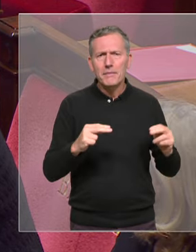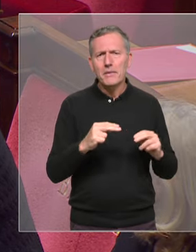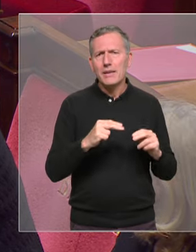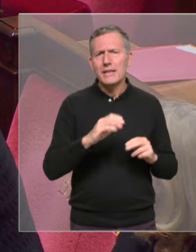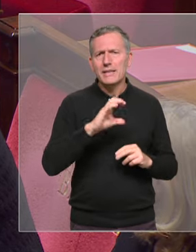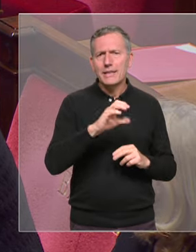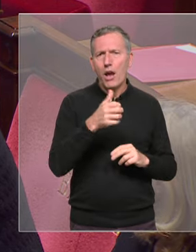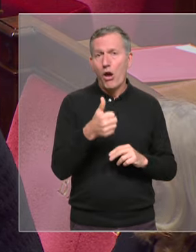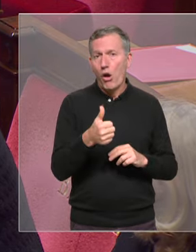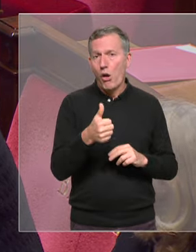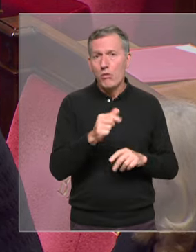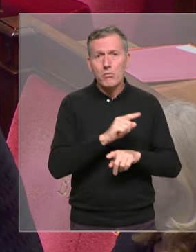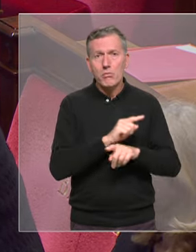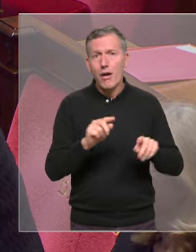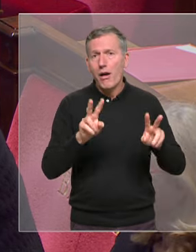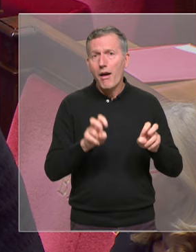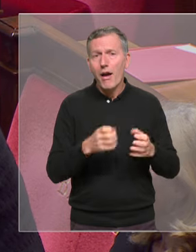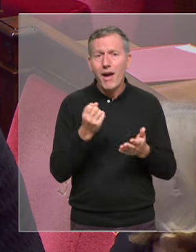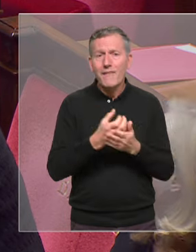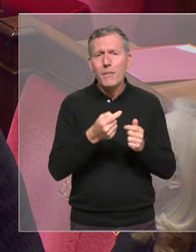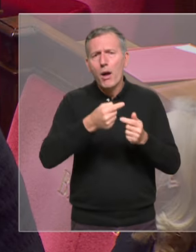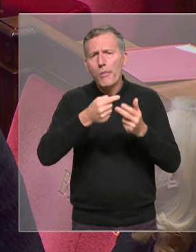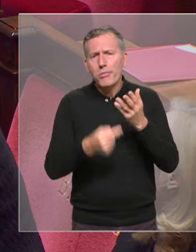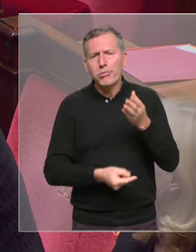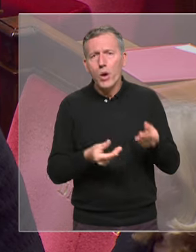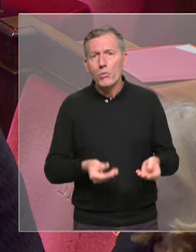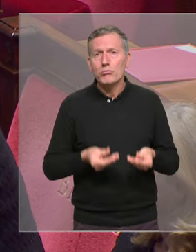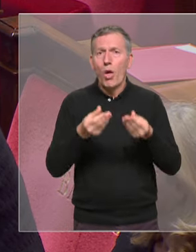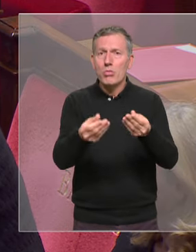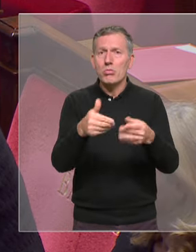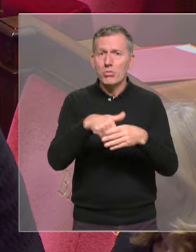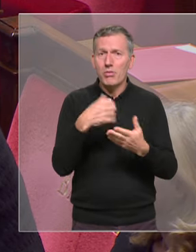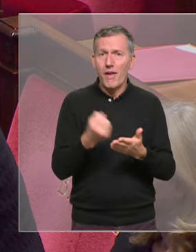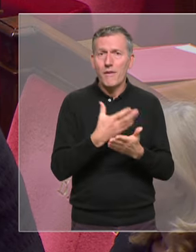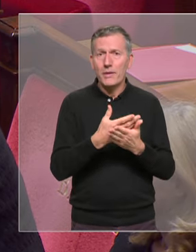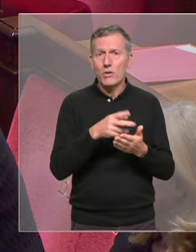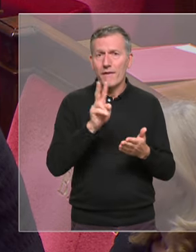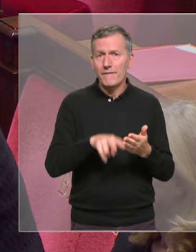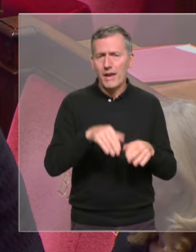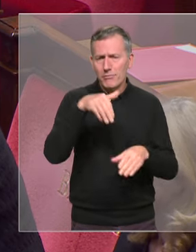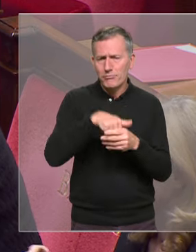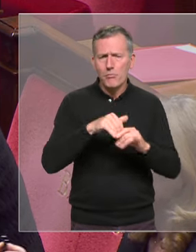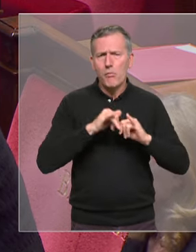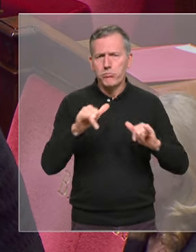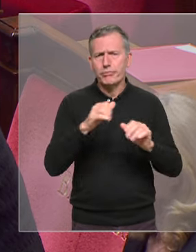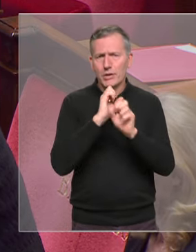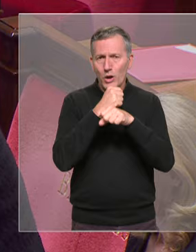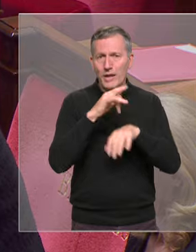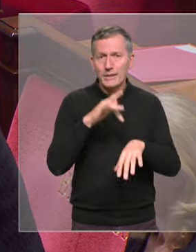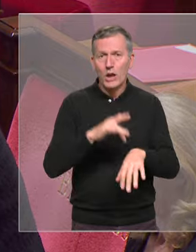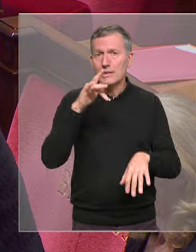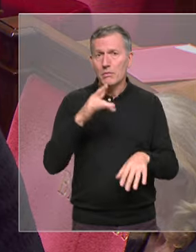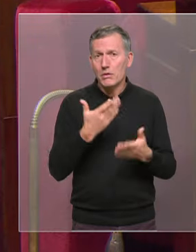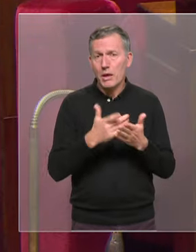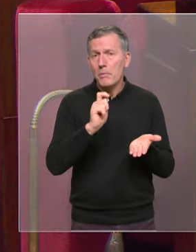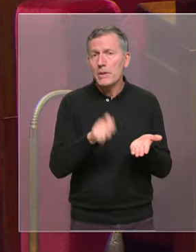En aucun cas, évidemment, toutes les données que vous avez mentionnées, qui sont pour la plupart d'entre elles d'un caractère extrêmement sensible et pour lesquels il